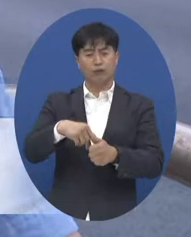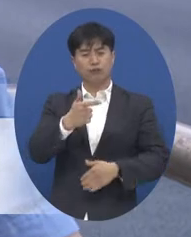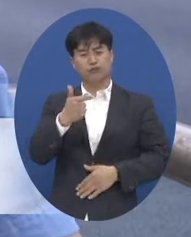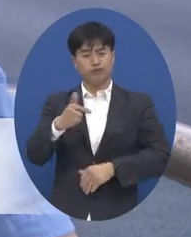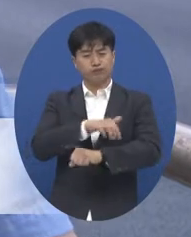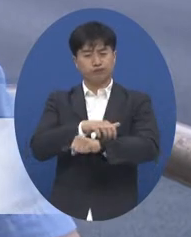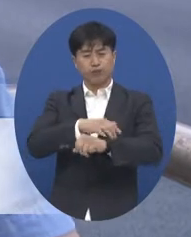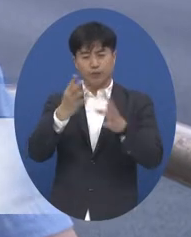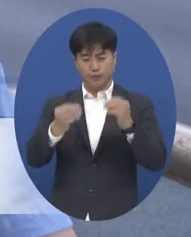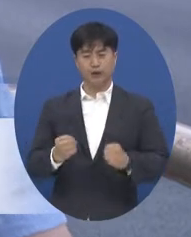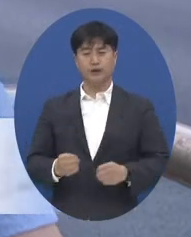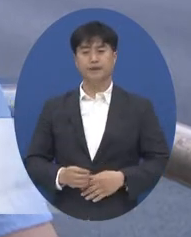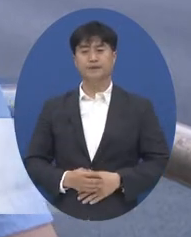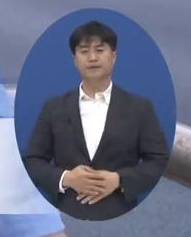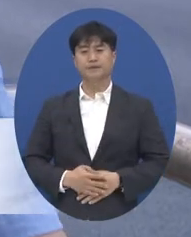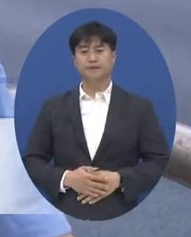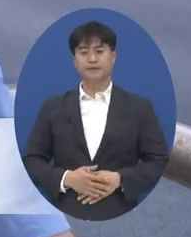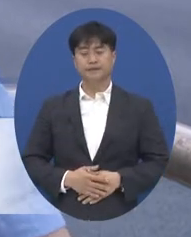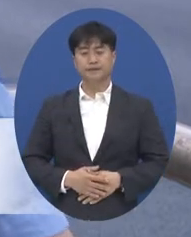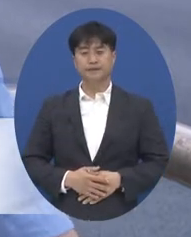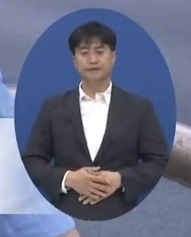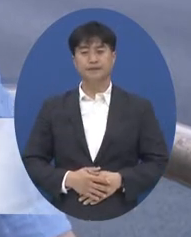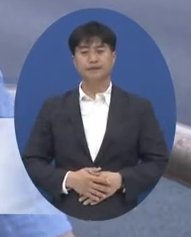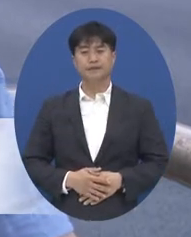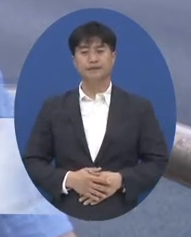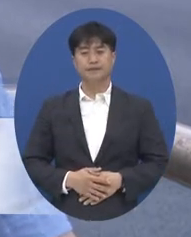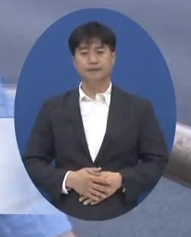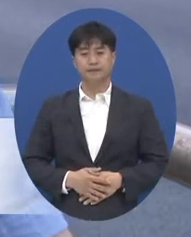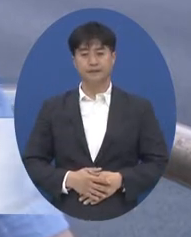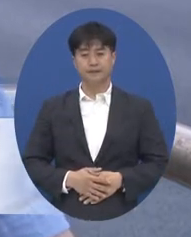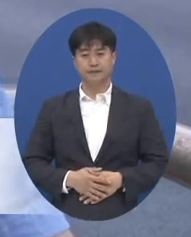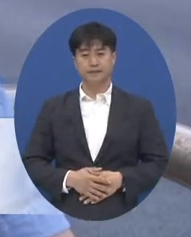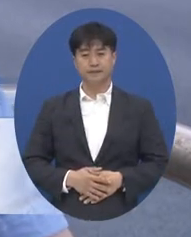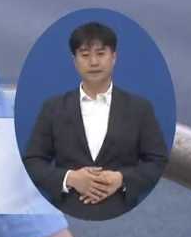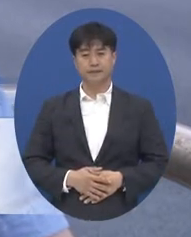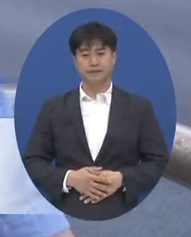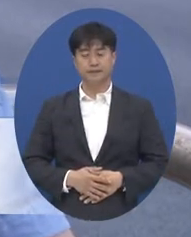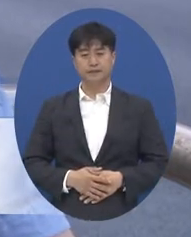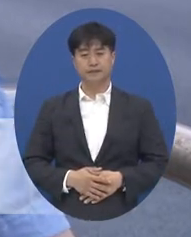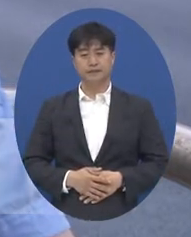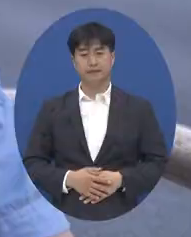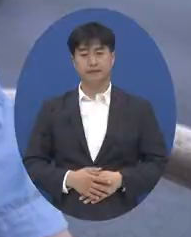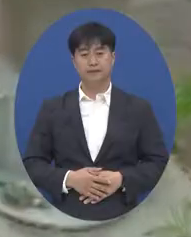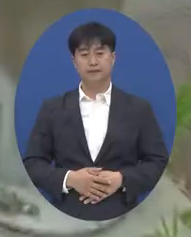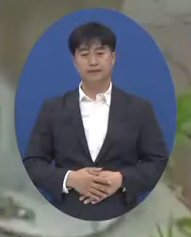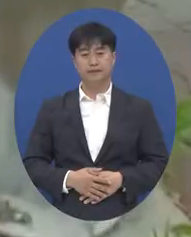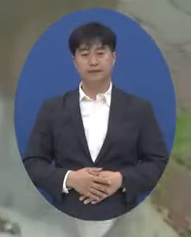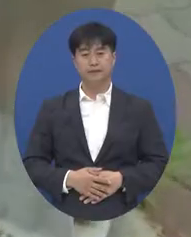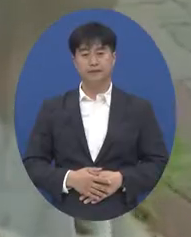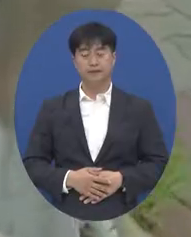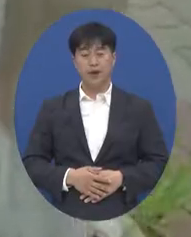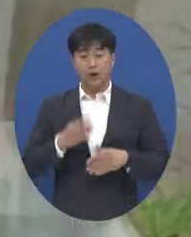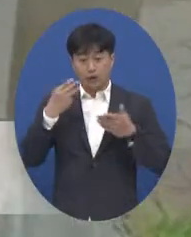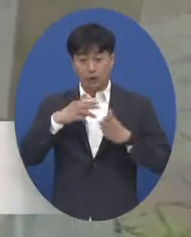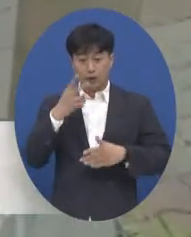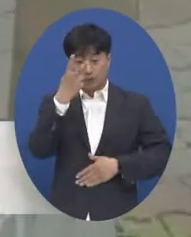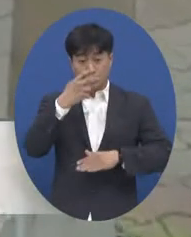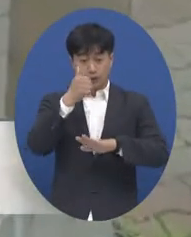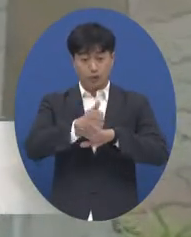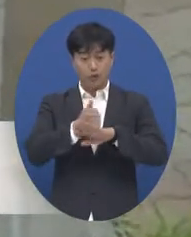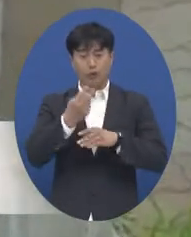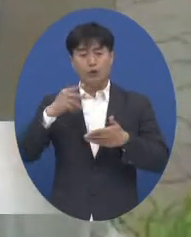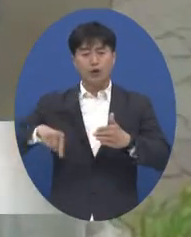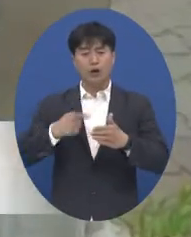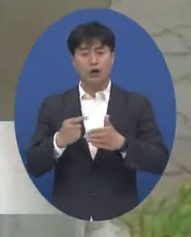나무에 부딪히기도 해서 너무 불편한 것 같아요. 경기도 감사 결과